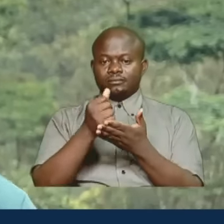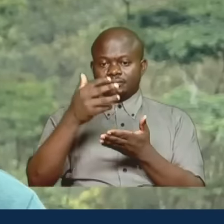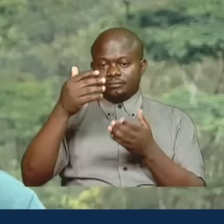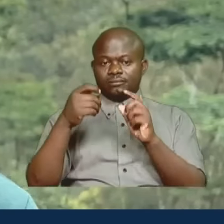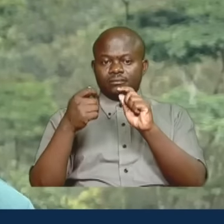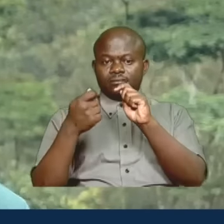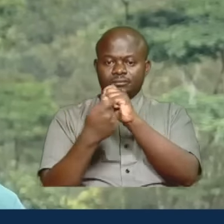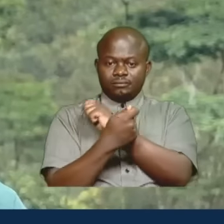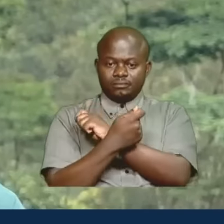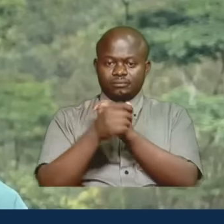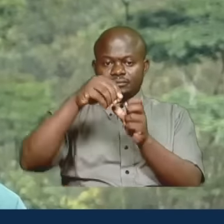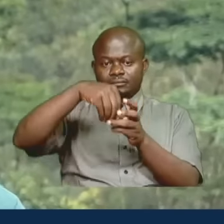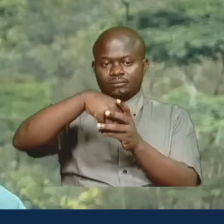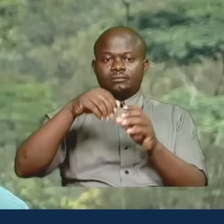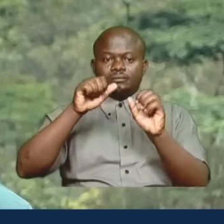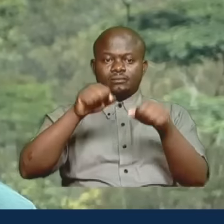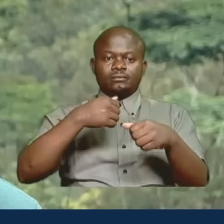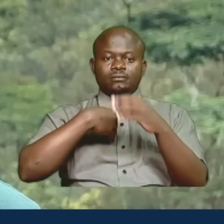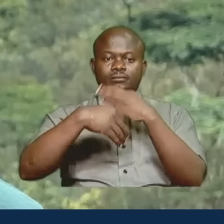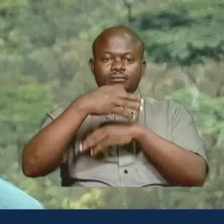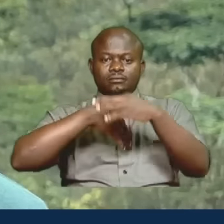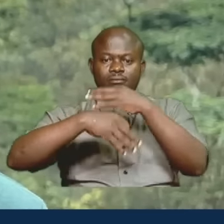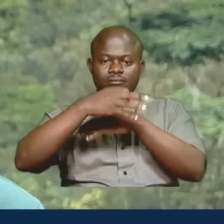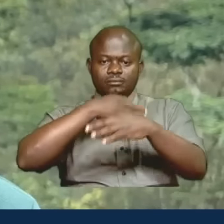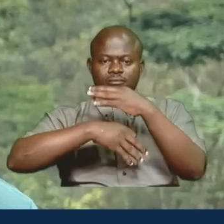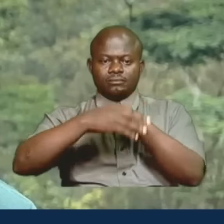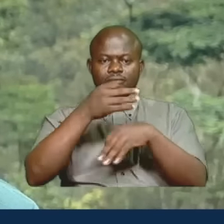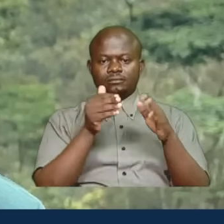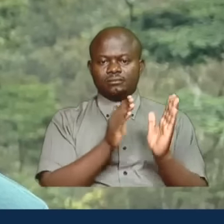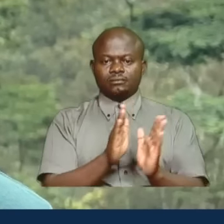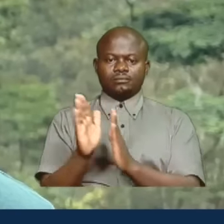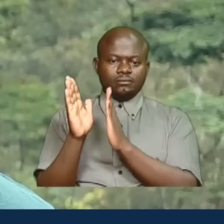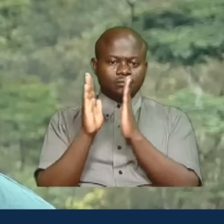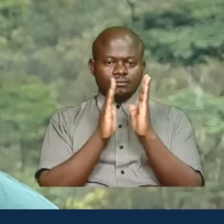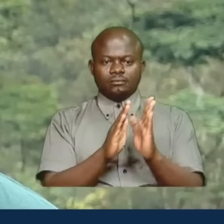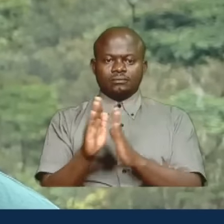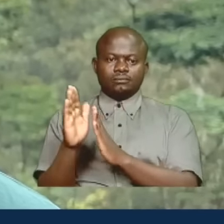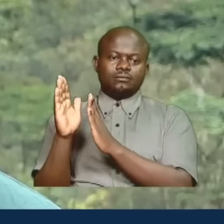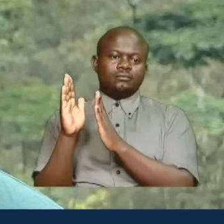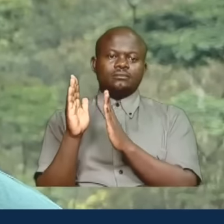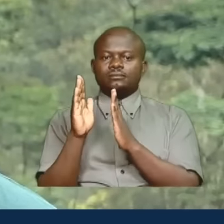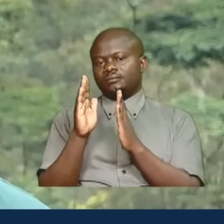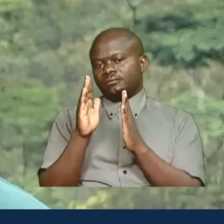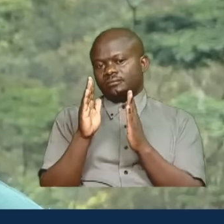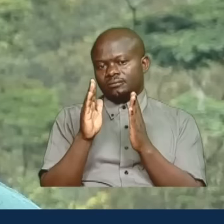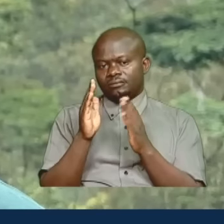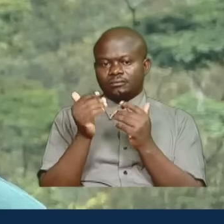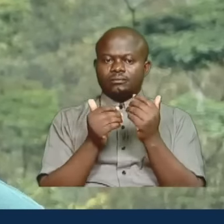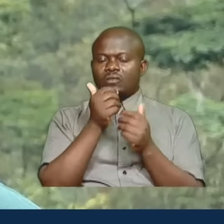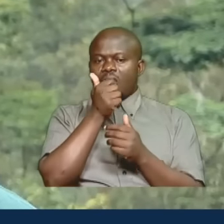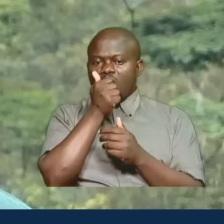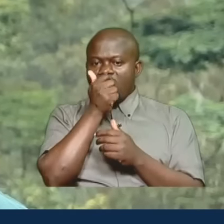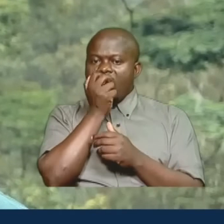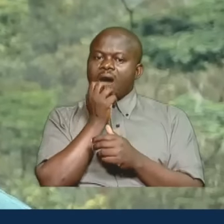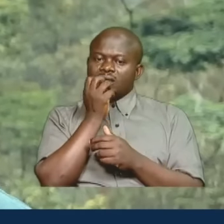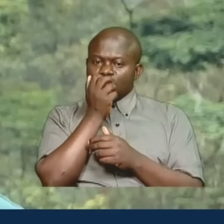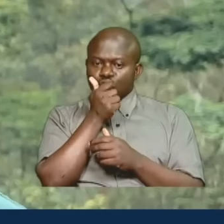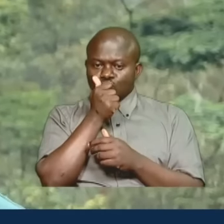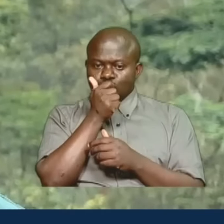harimo no kuba twagira n'uruganda rutunganya amaji cyangwa se imitobe, bivuze